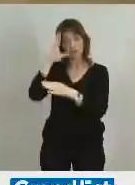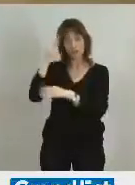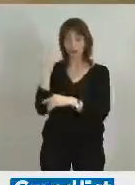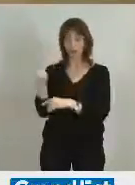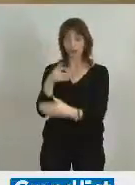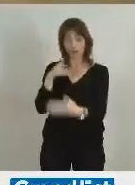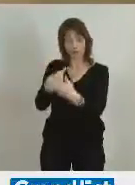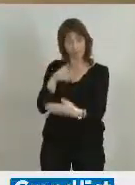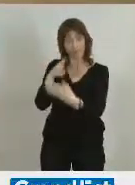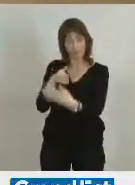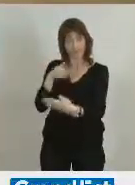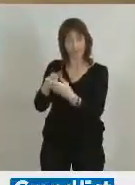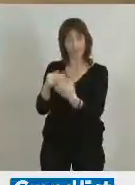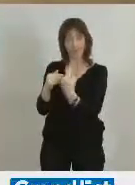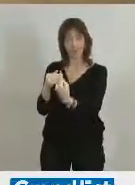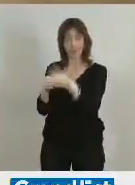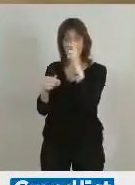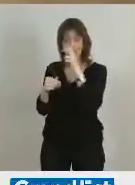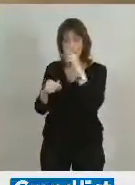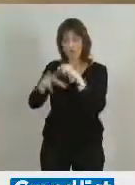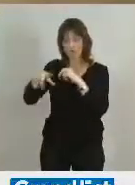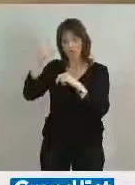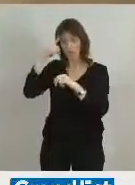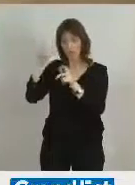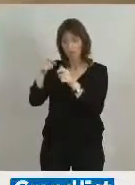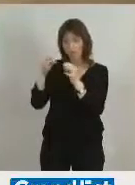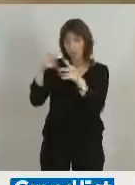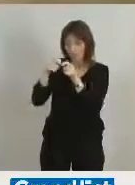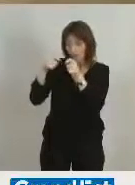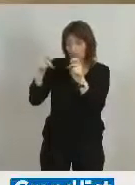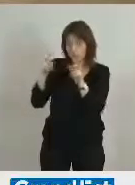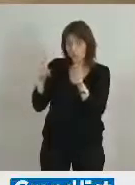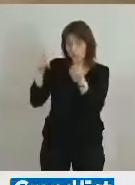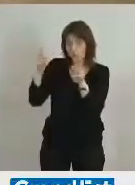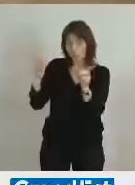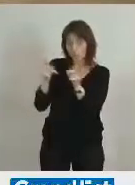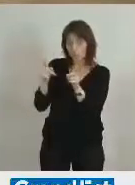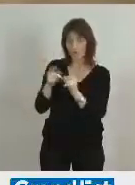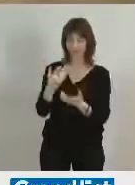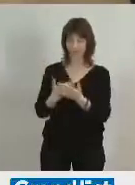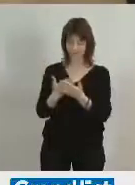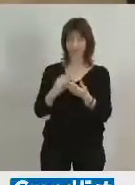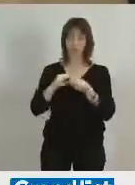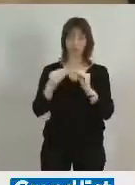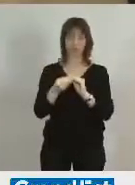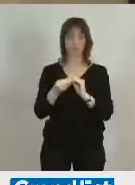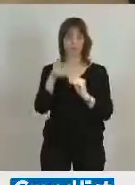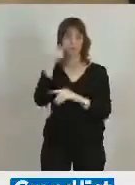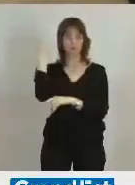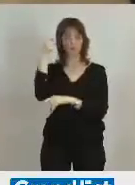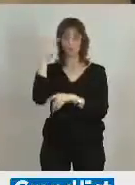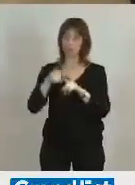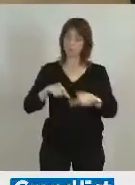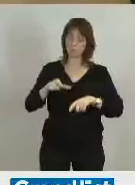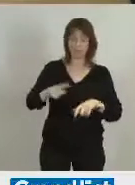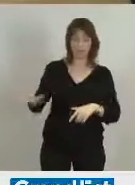recherchent souvent des logements pour de courtes durées. Cette difficulté, Monsieur le Président, chers collègues, est accentuée par